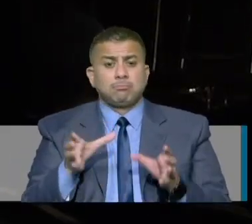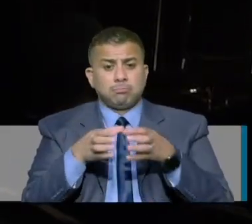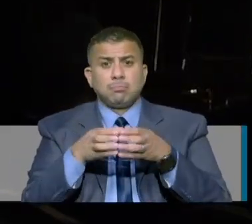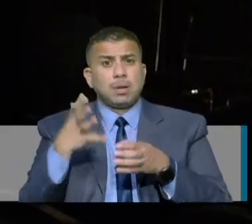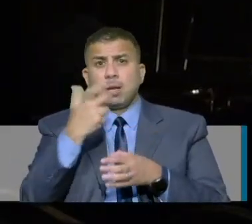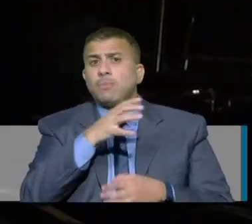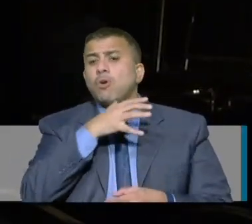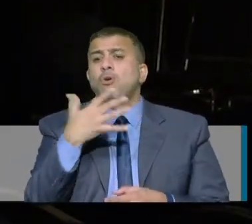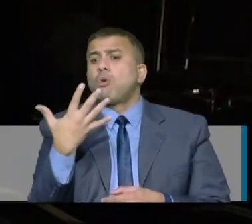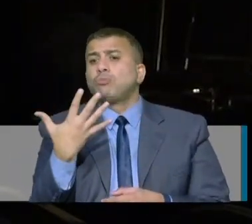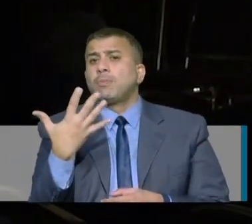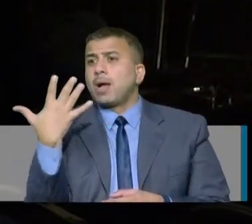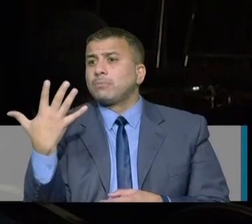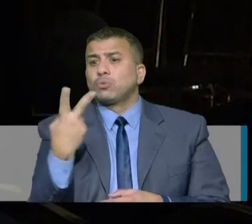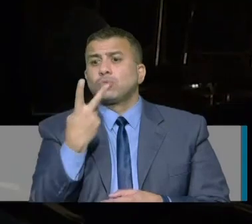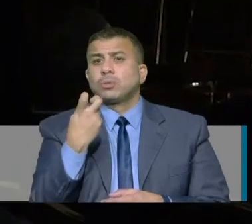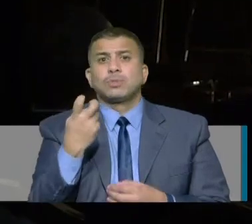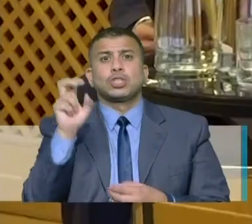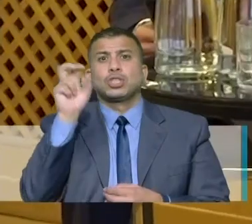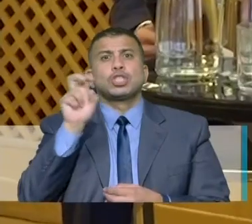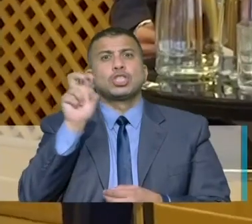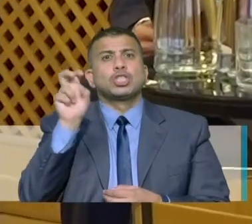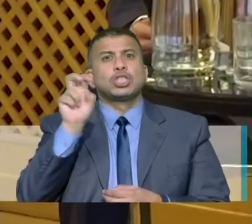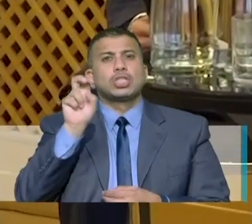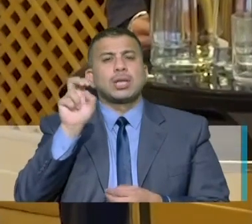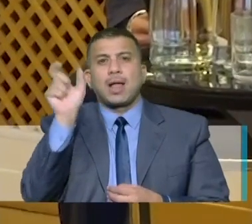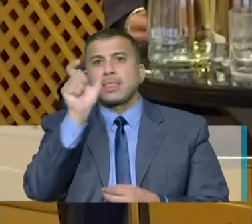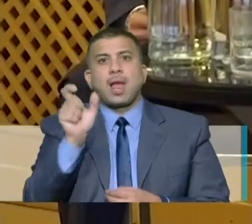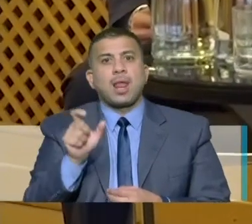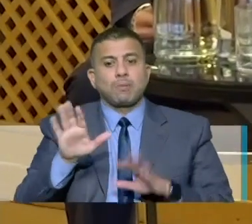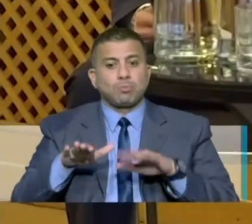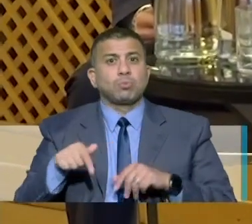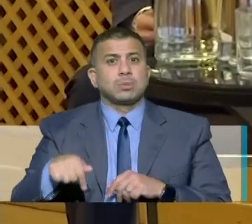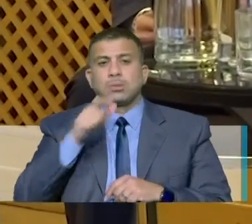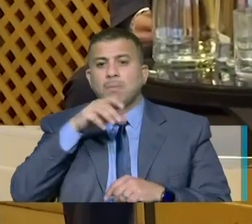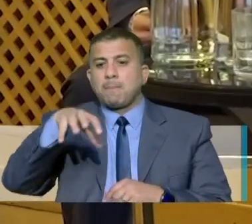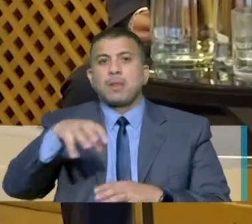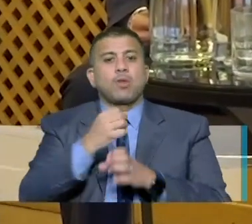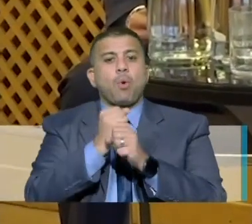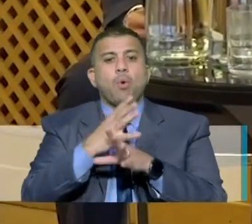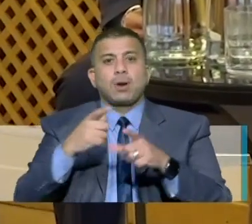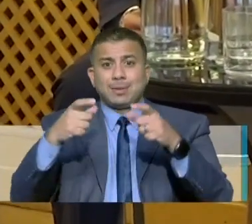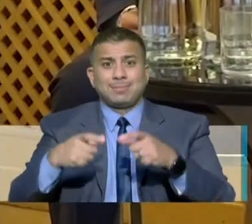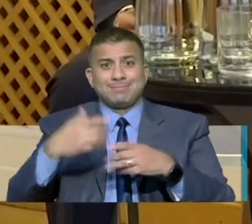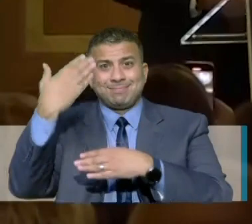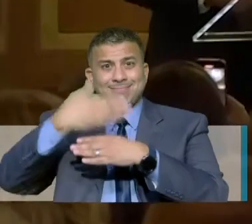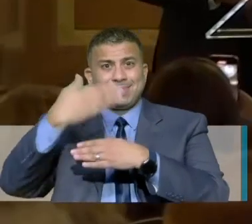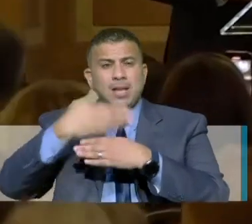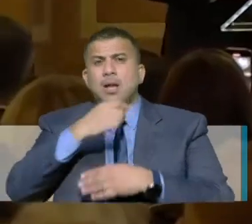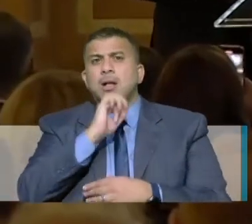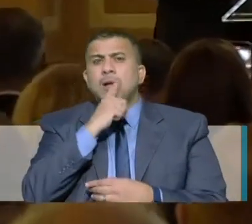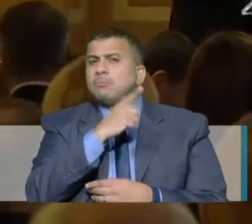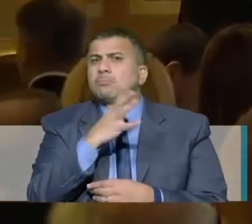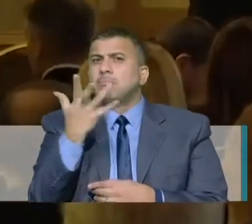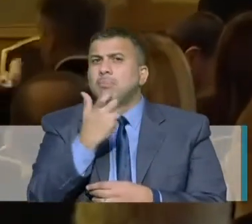من 575 شركة إيطالية بما فيها العاملة في المناطق الحرة، فيما بلغ حجم التبادل